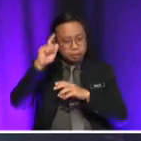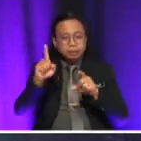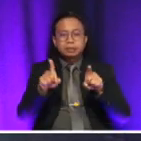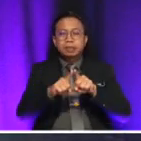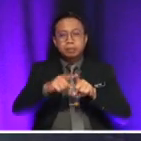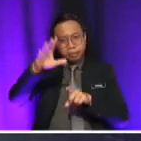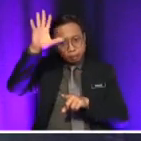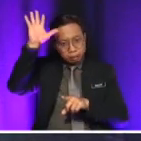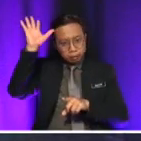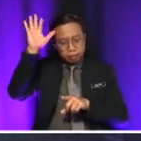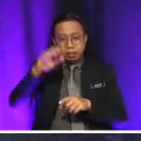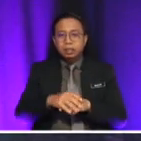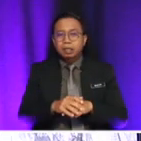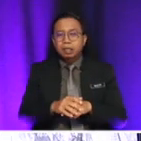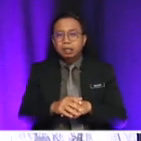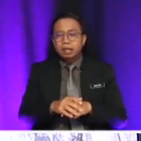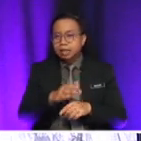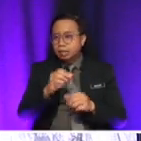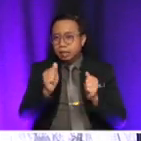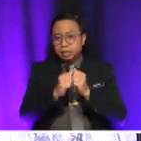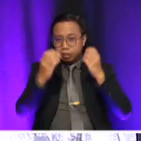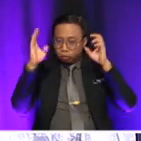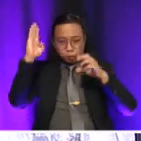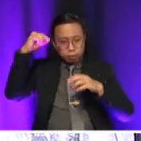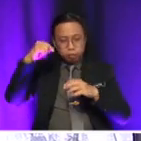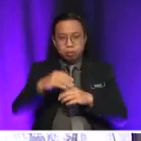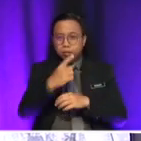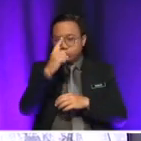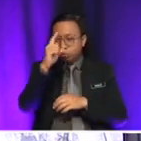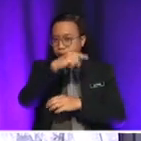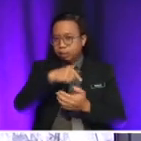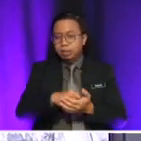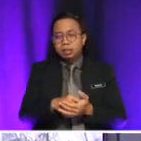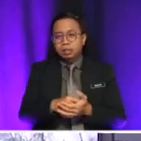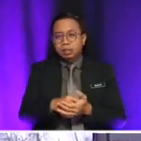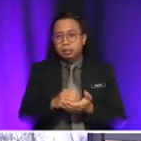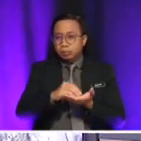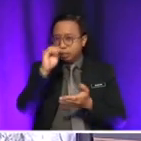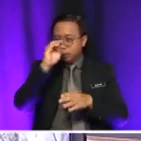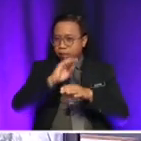tentunya bersama juga kita dengan cek gugur untuk hari ini